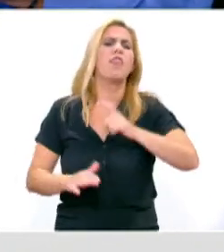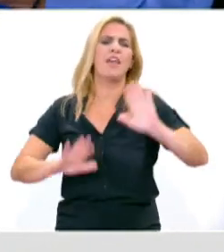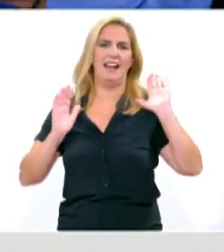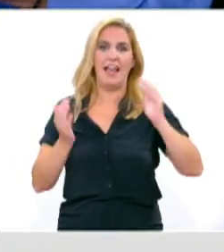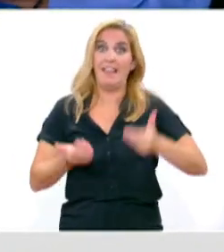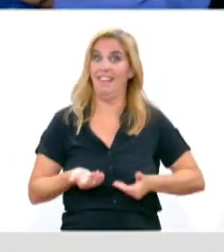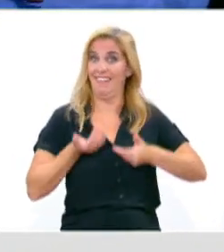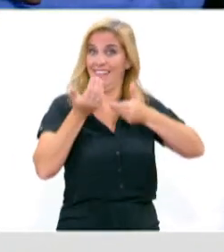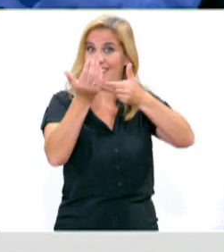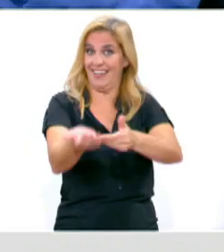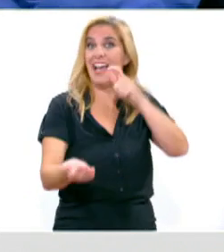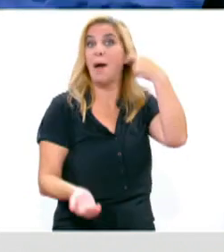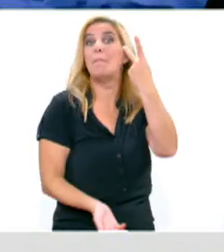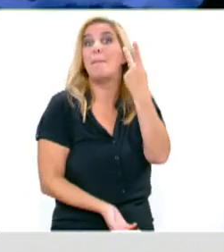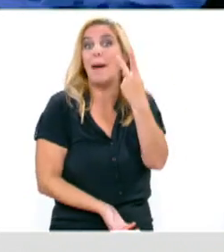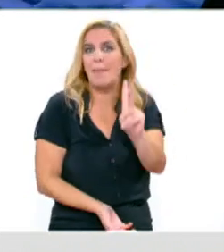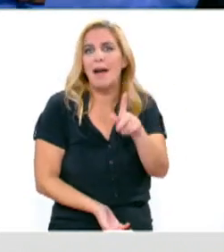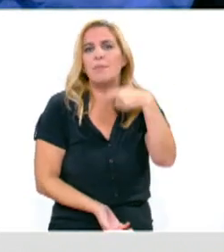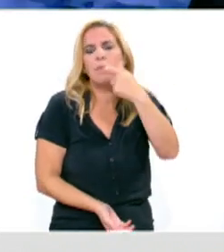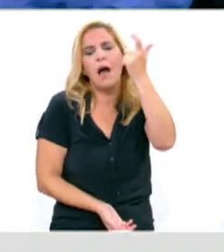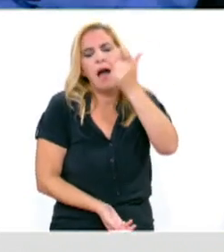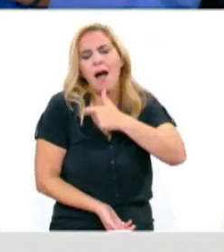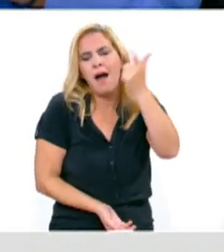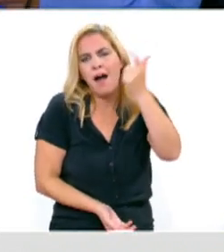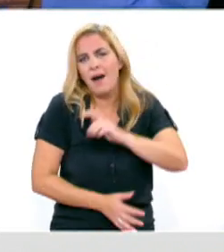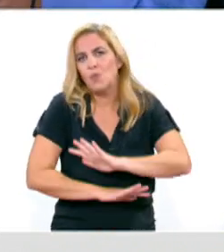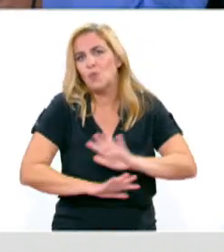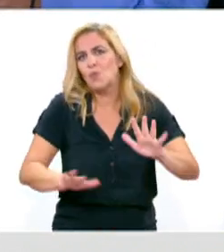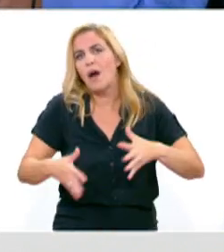στην αγκαλιά της μαμάς του, η οποία ξεσπά σε κλάματα χαράς και ανακούφισης.